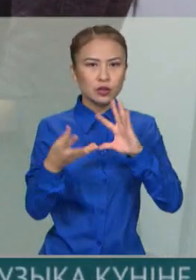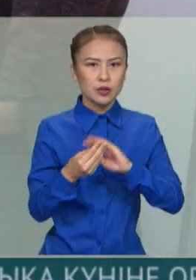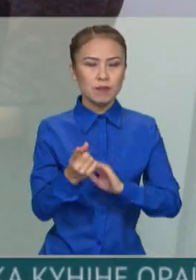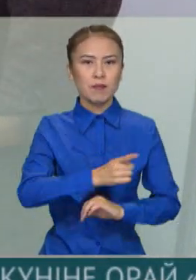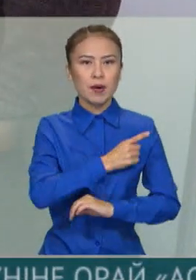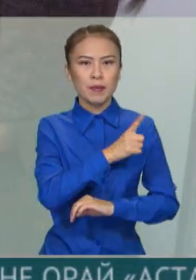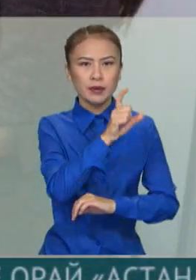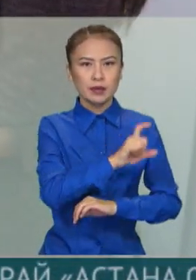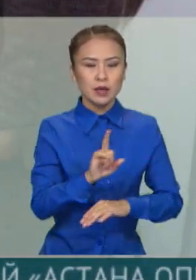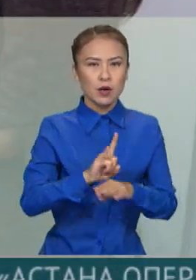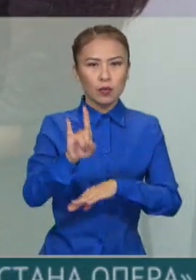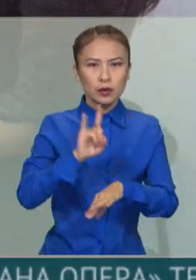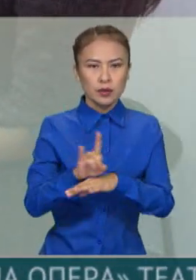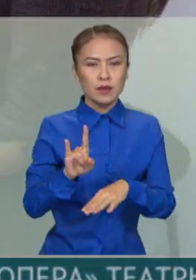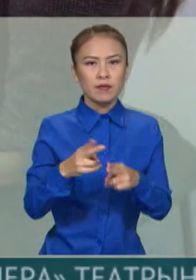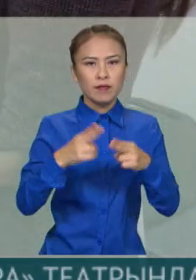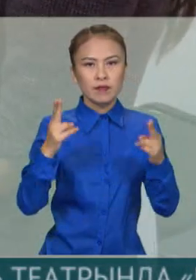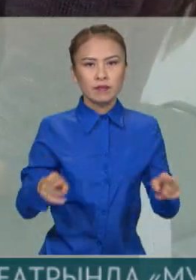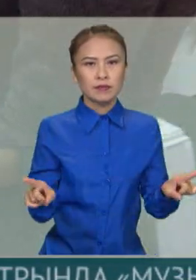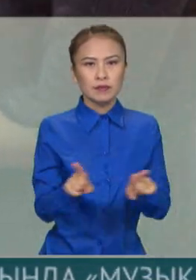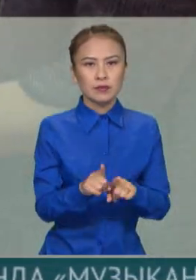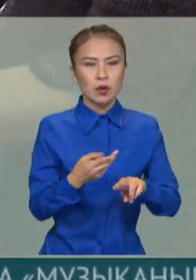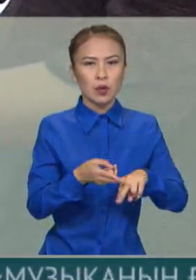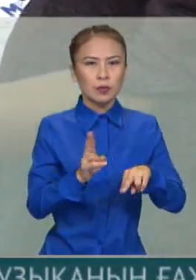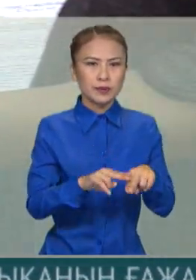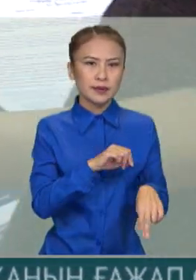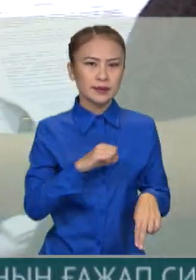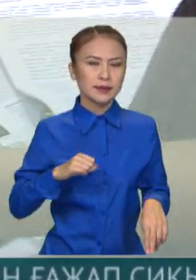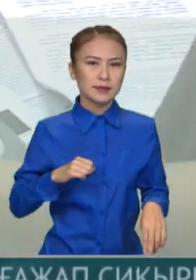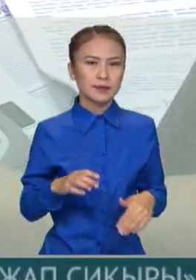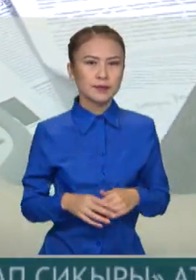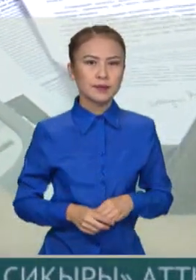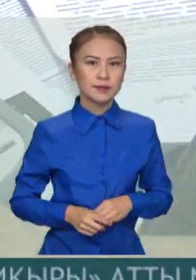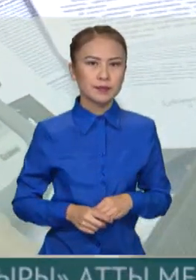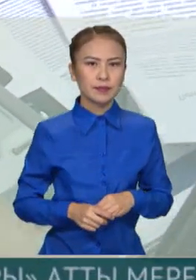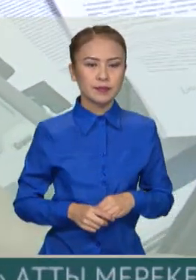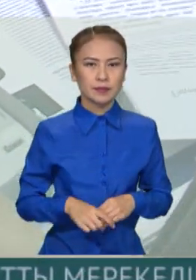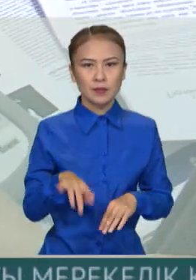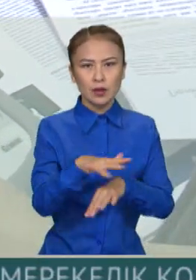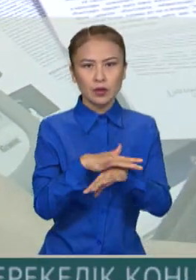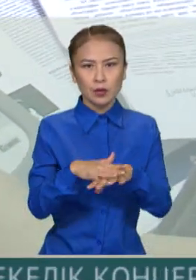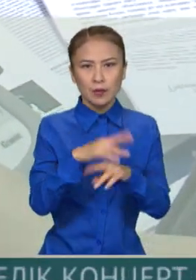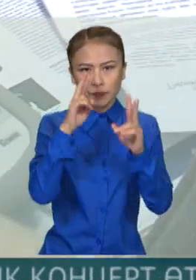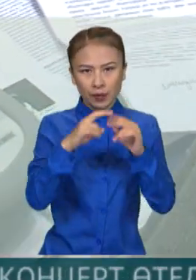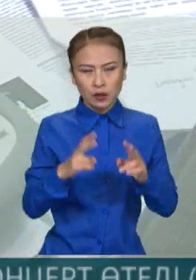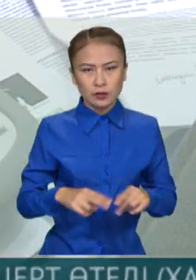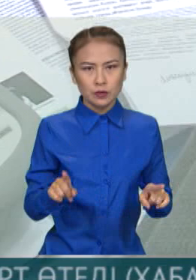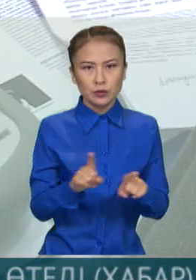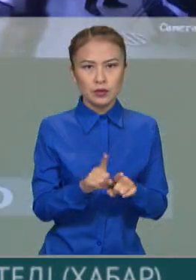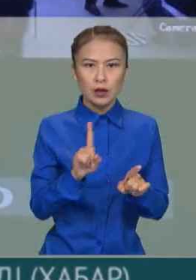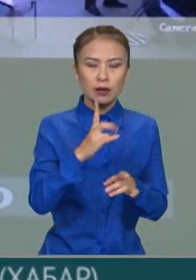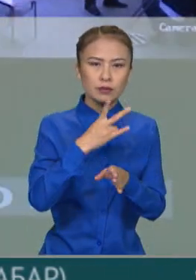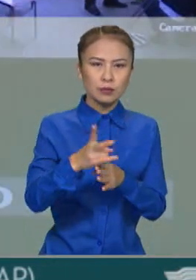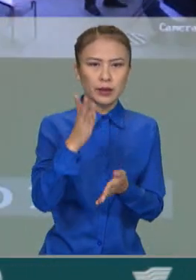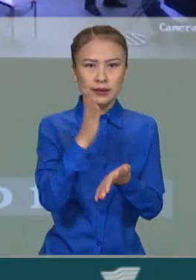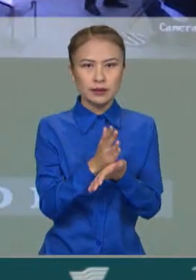мамандар әуежайларда, вокзалдардағы өткізу қосындарында халықты мұқият тексереді, яғни ланкестікке қатысы